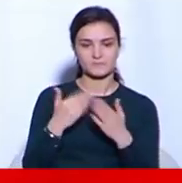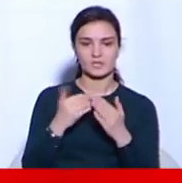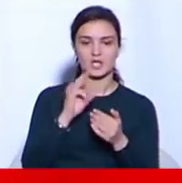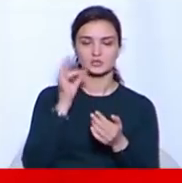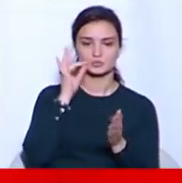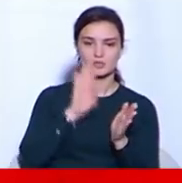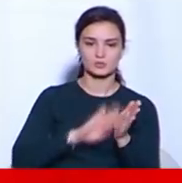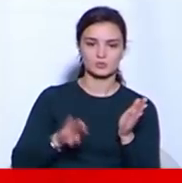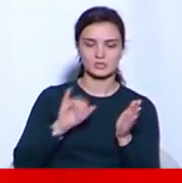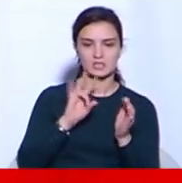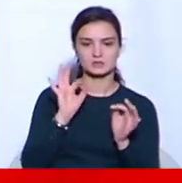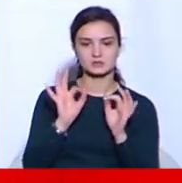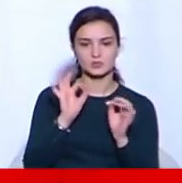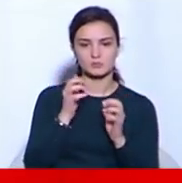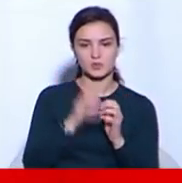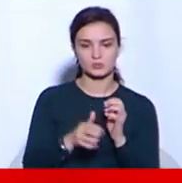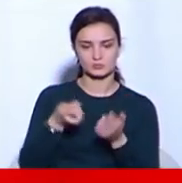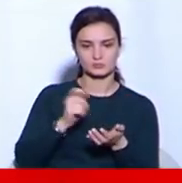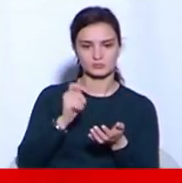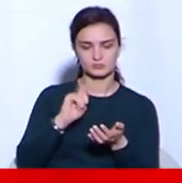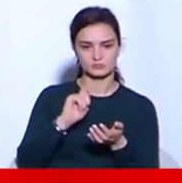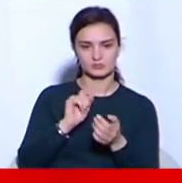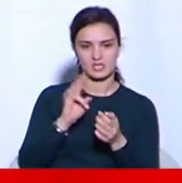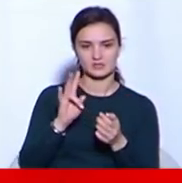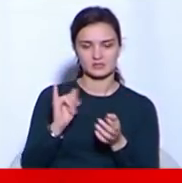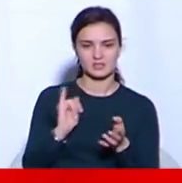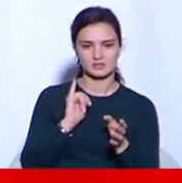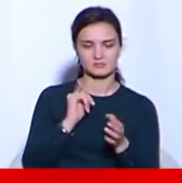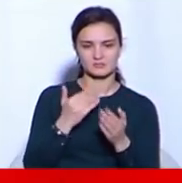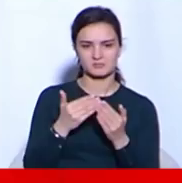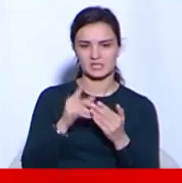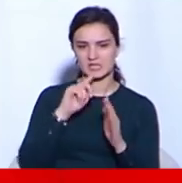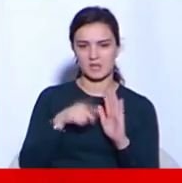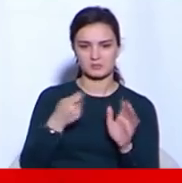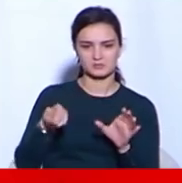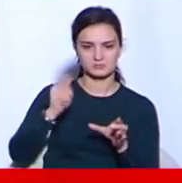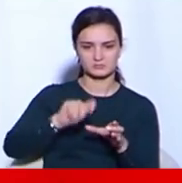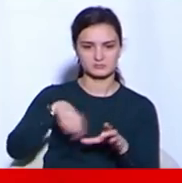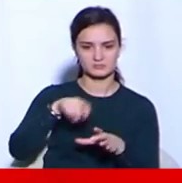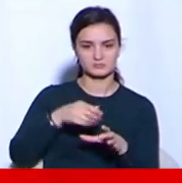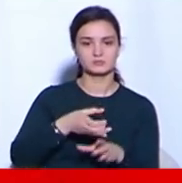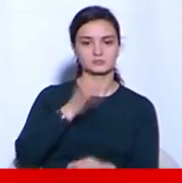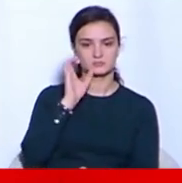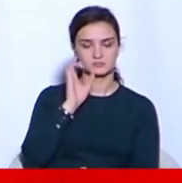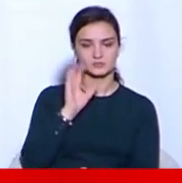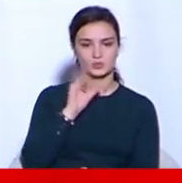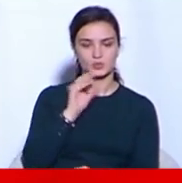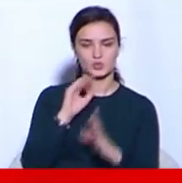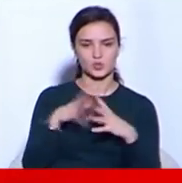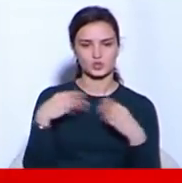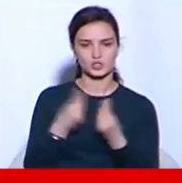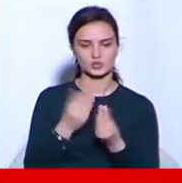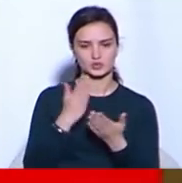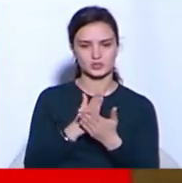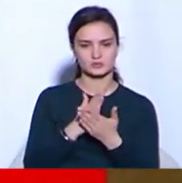უშაქროთ ან მინიმალური რაოდენობით ბუნებრივი დამატკმობლის გამოყენებით, თუმცა თაფლის გამოყენებით მივირთმევთ. როდესაც ოჯახში